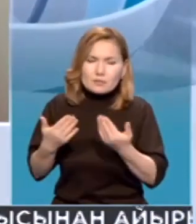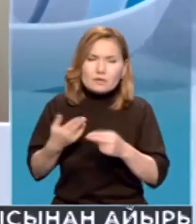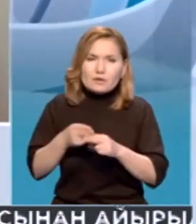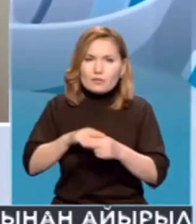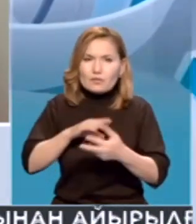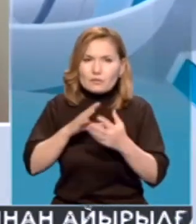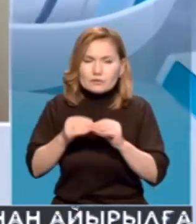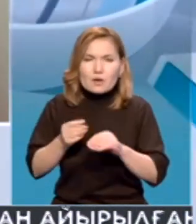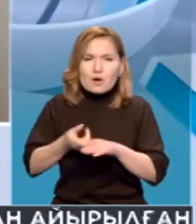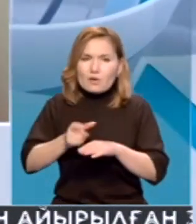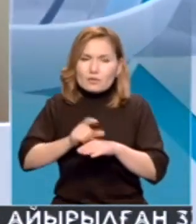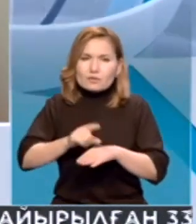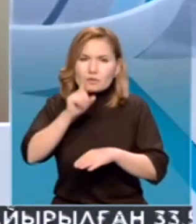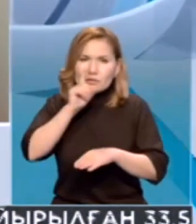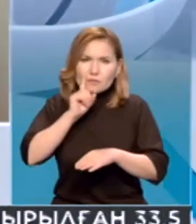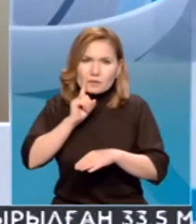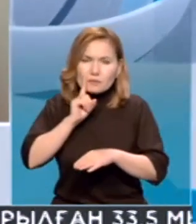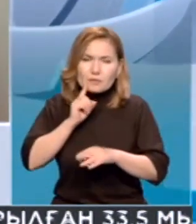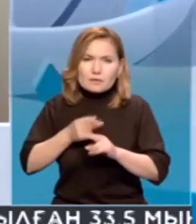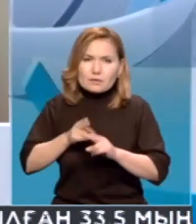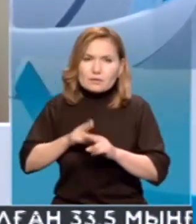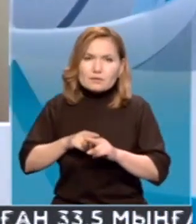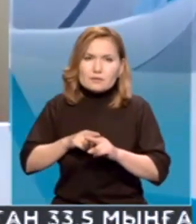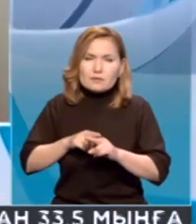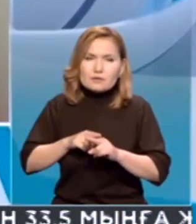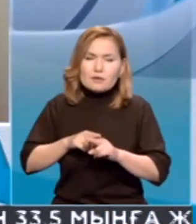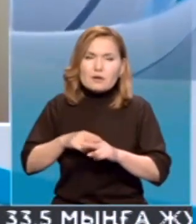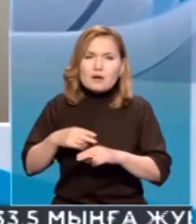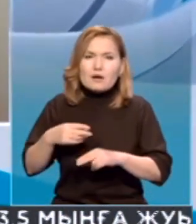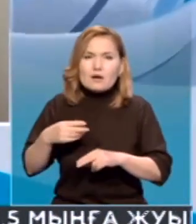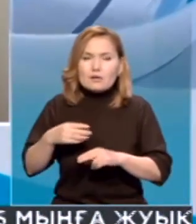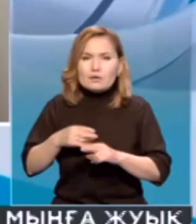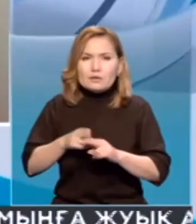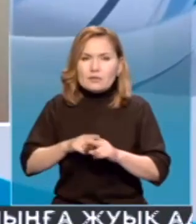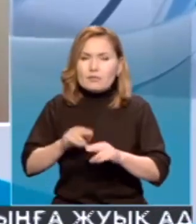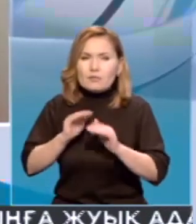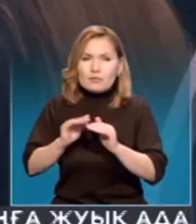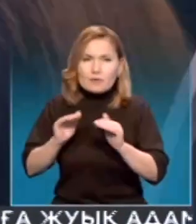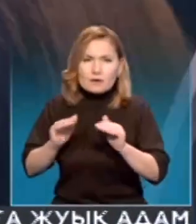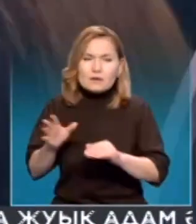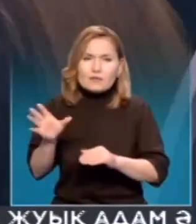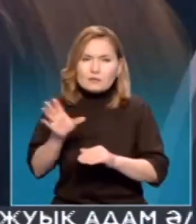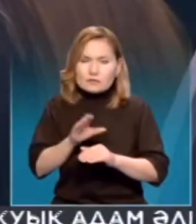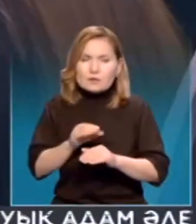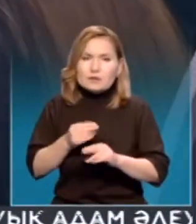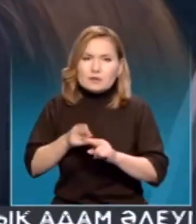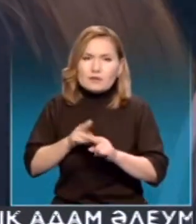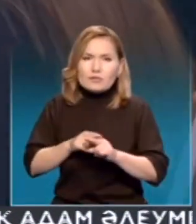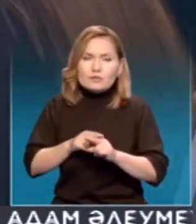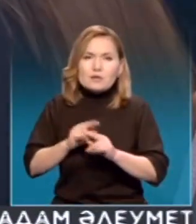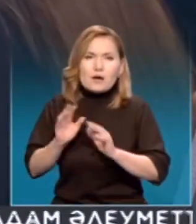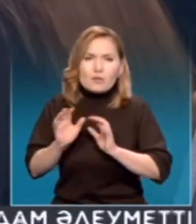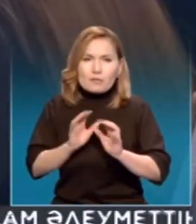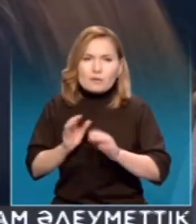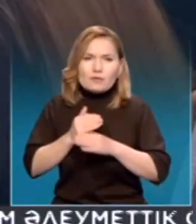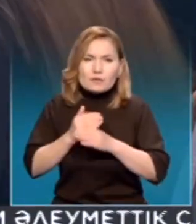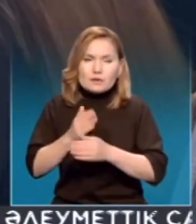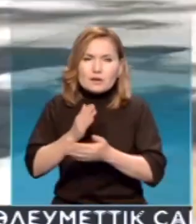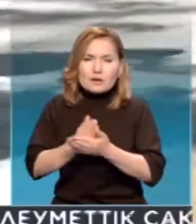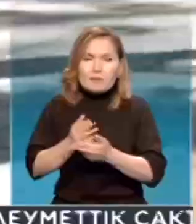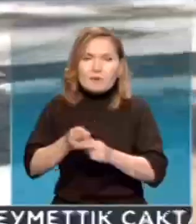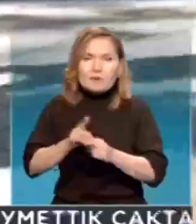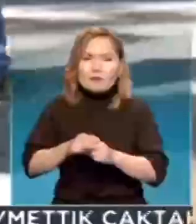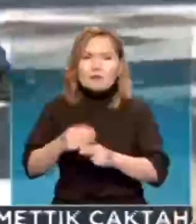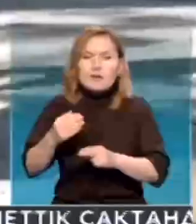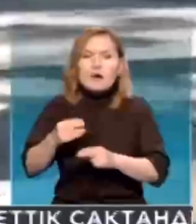Сонда қазақшылықпен сұрайсың ғой. Ұрсты ма, ұрды ма, жоқ деп осылай. Бұл елде маман тапшылығы да байқалмайды. Бізде